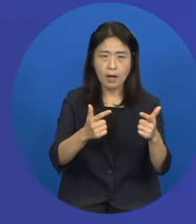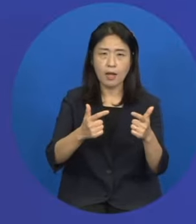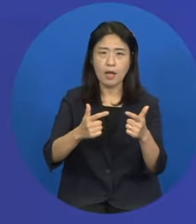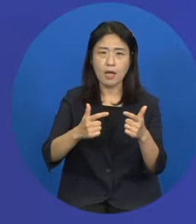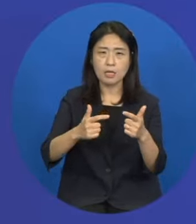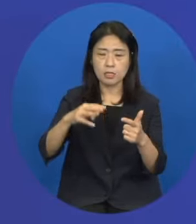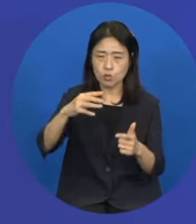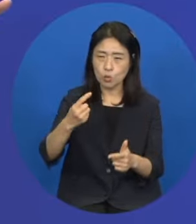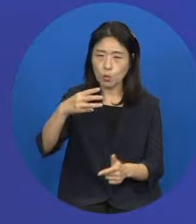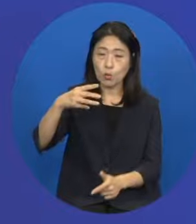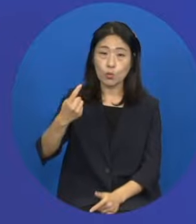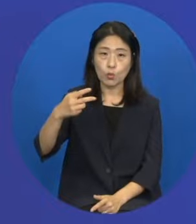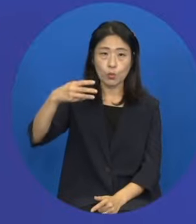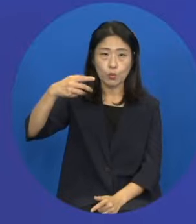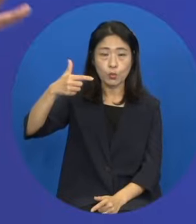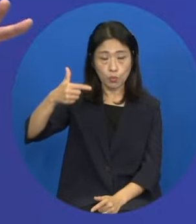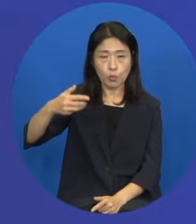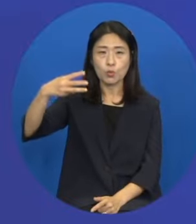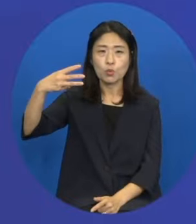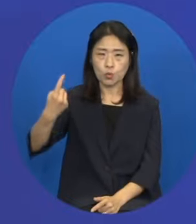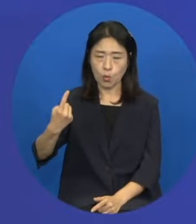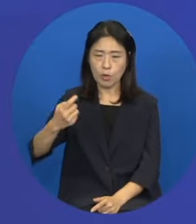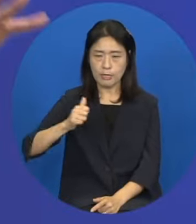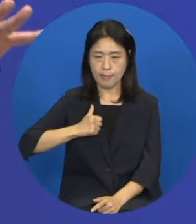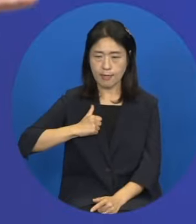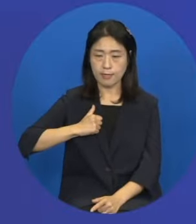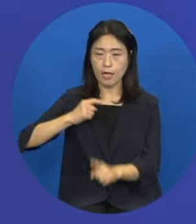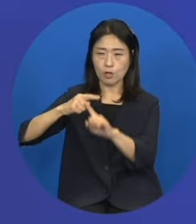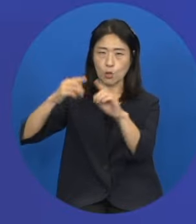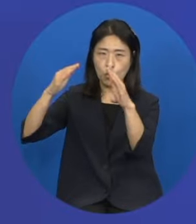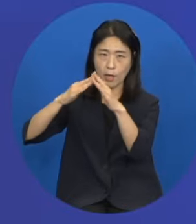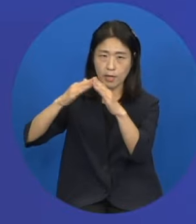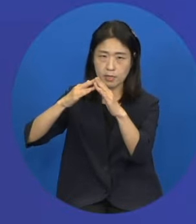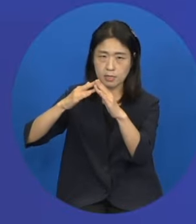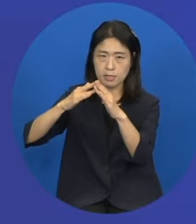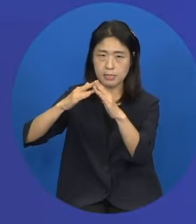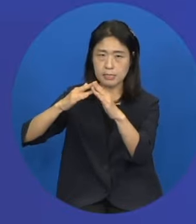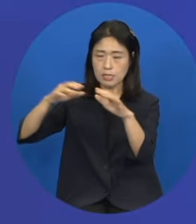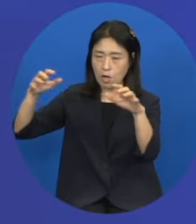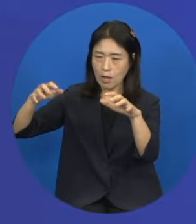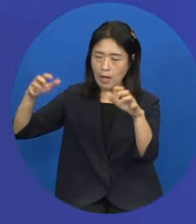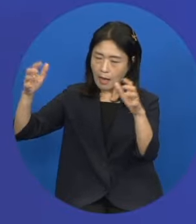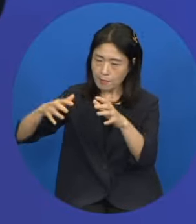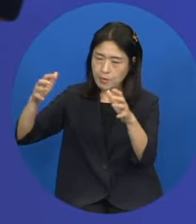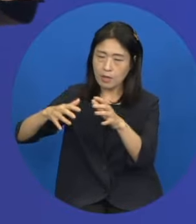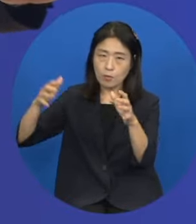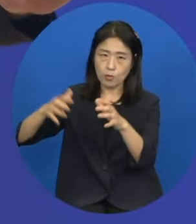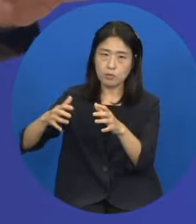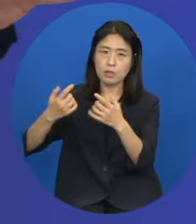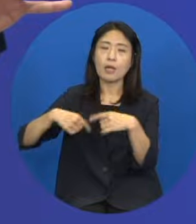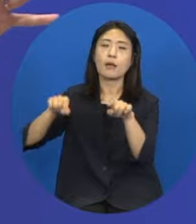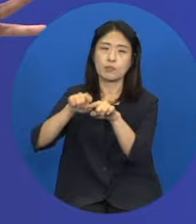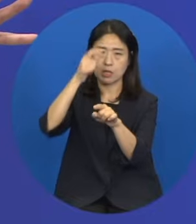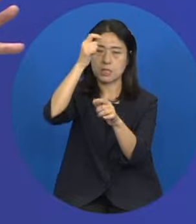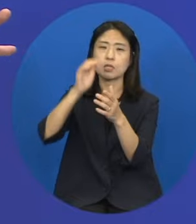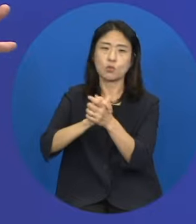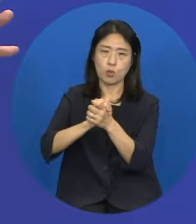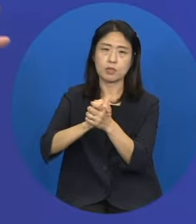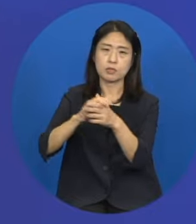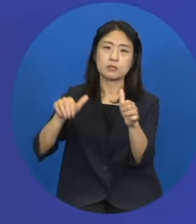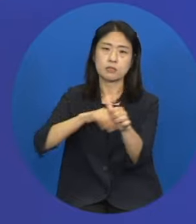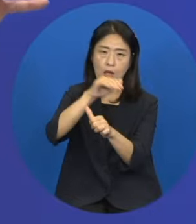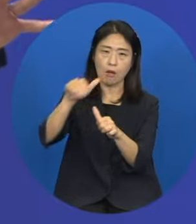함께 공동으로 집회를 하며 또 기도를 하며 그 지역이 함께 기도하게 되어진 일이 벌어졌다고